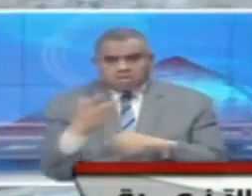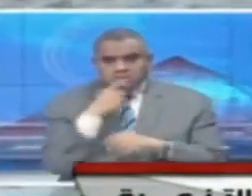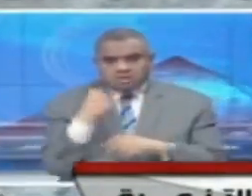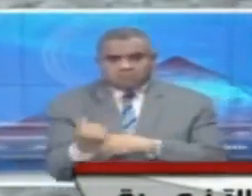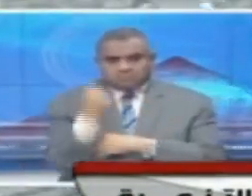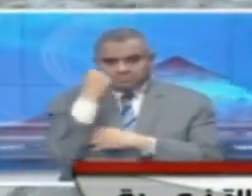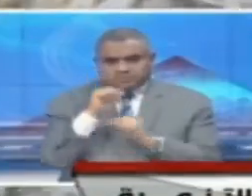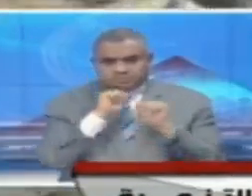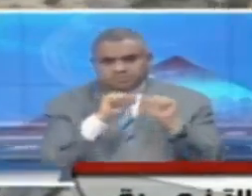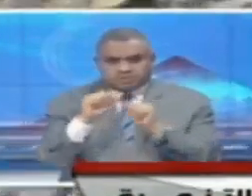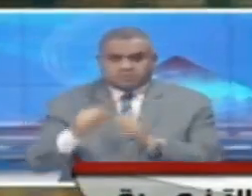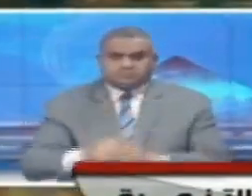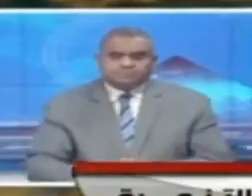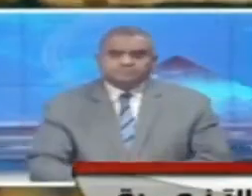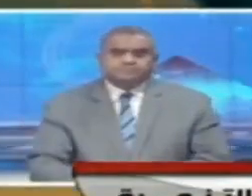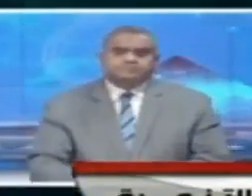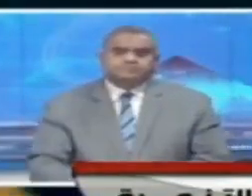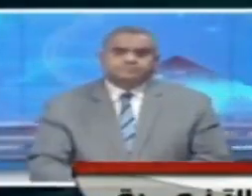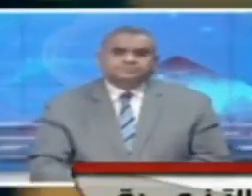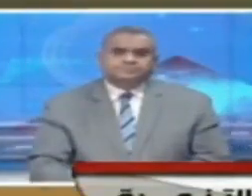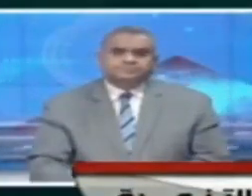تنميته.